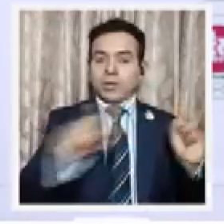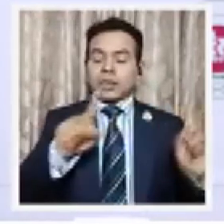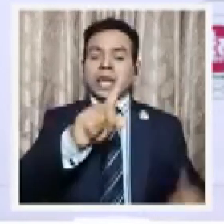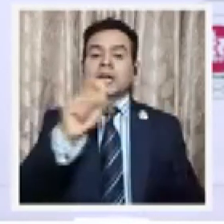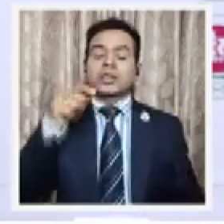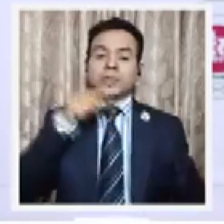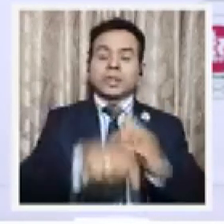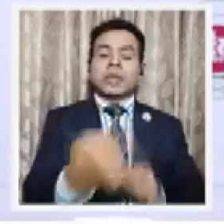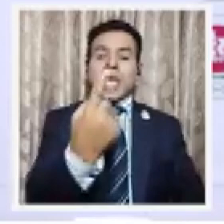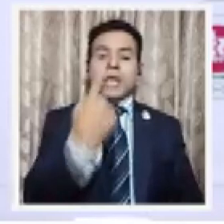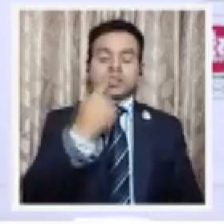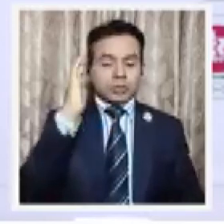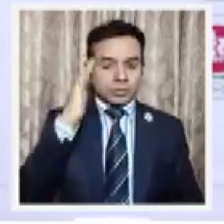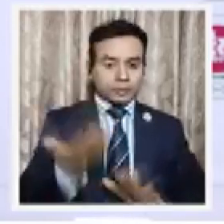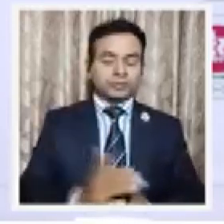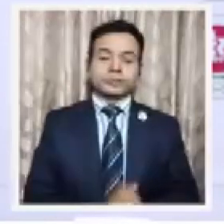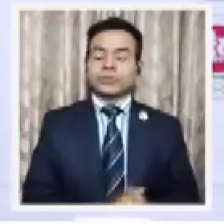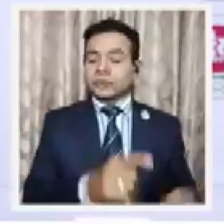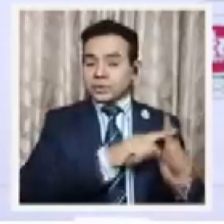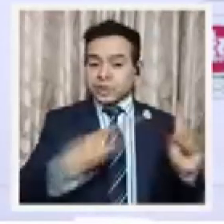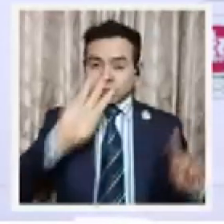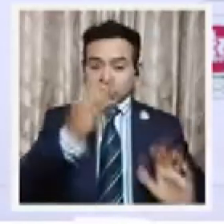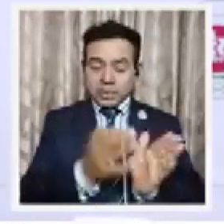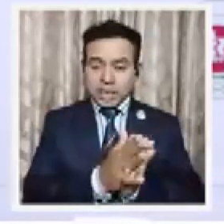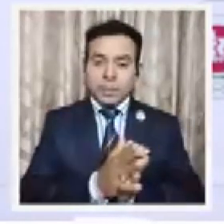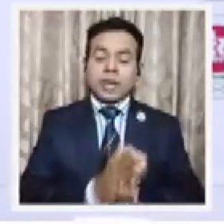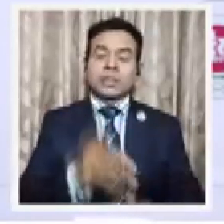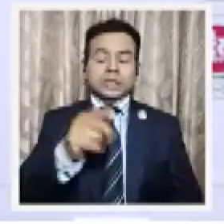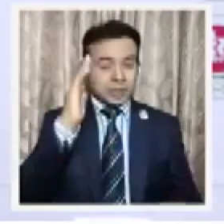81 থেকে 90 5 জন এবং 91 থেকে 100 বছরের মধ্যে 1 জন।